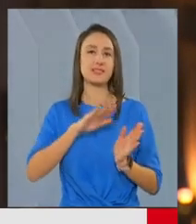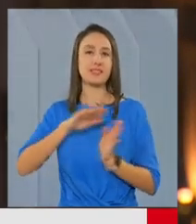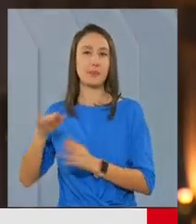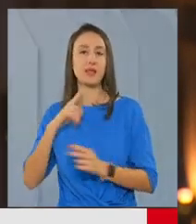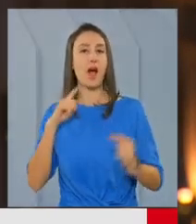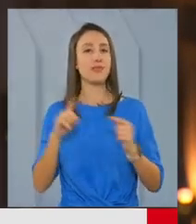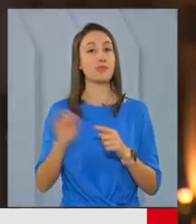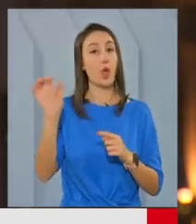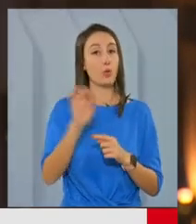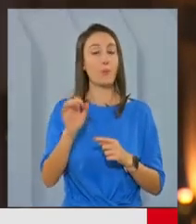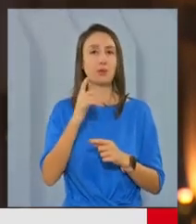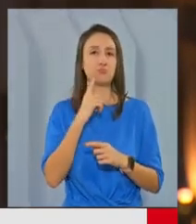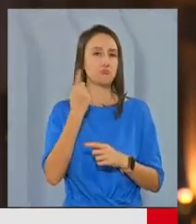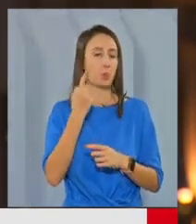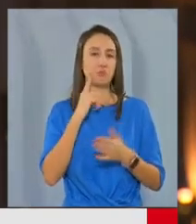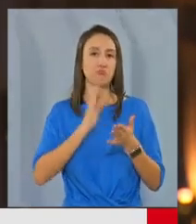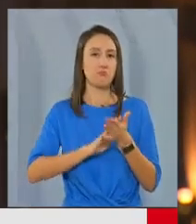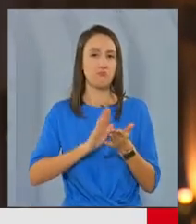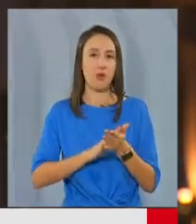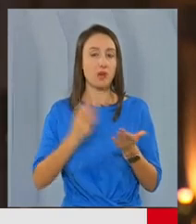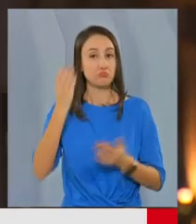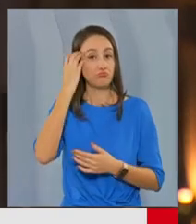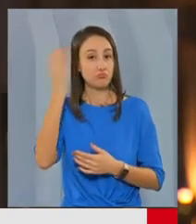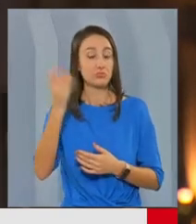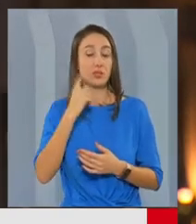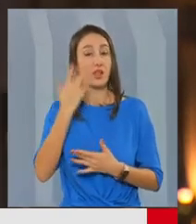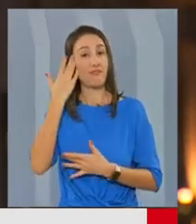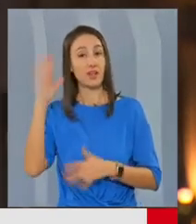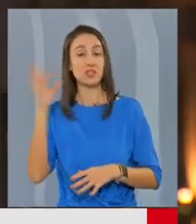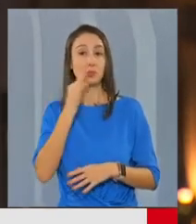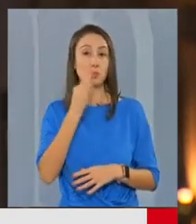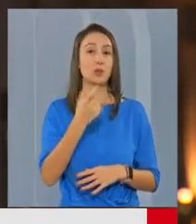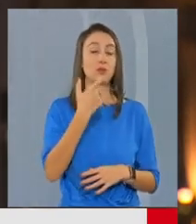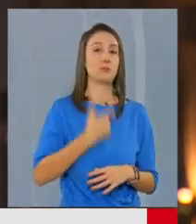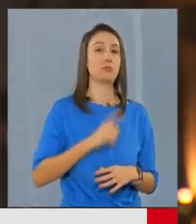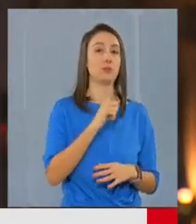antieuropean și incoerent în cadrul căruia nu s a ferit să se